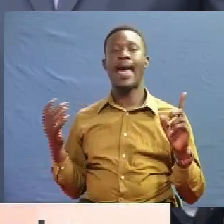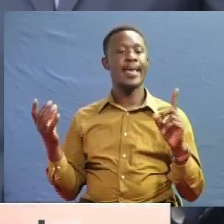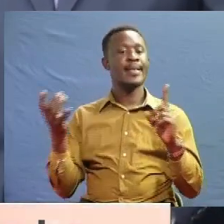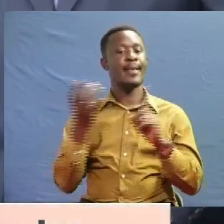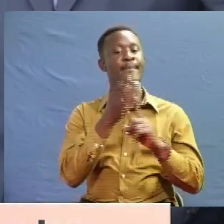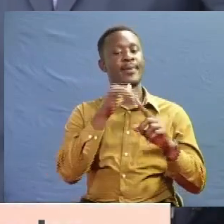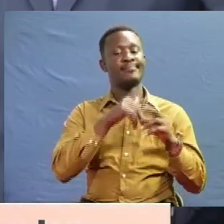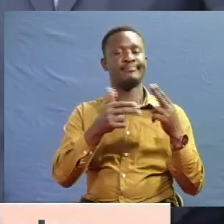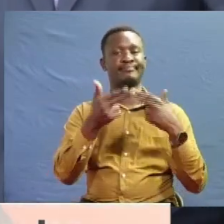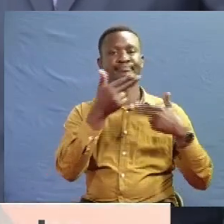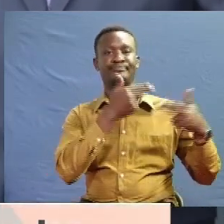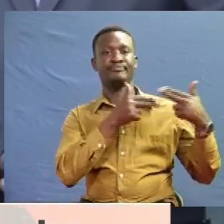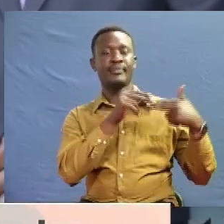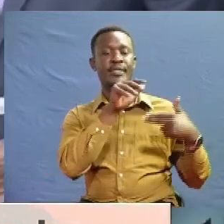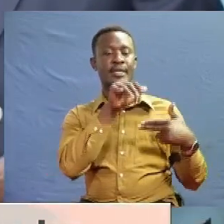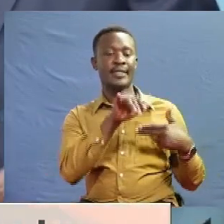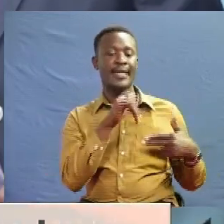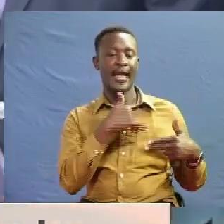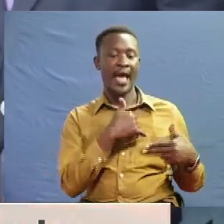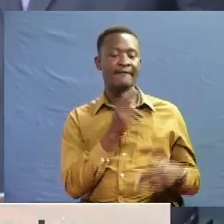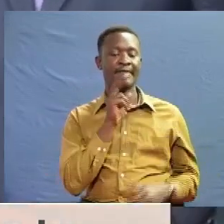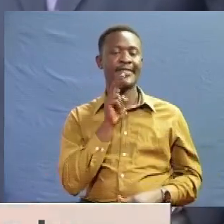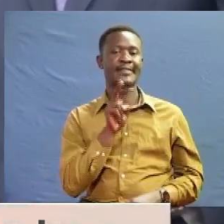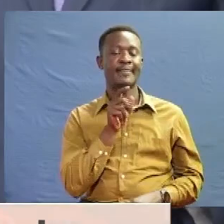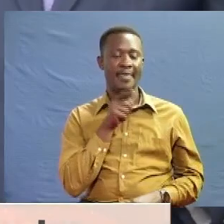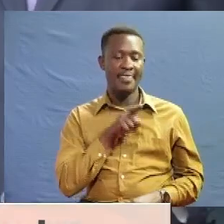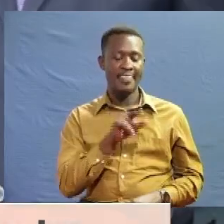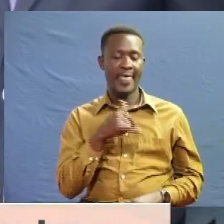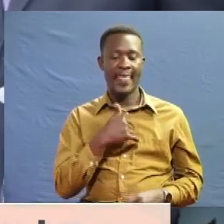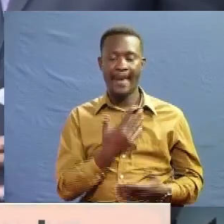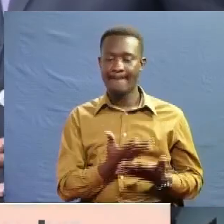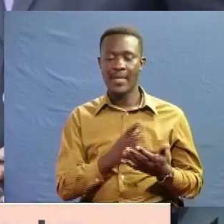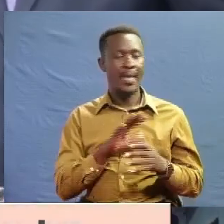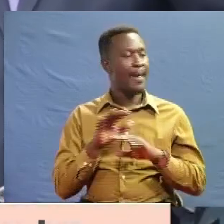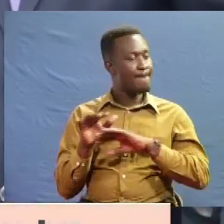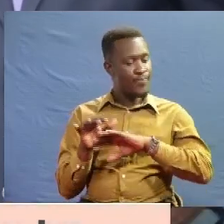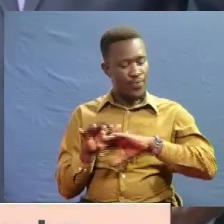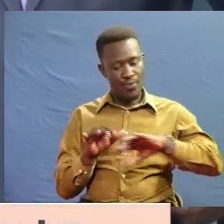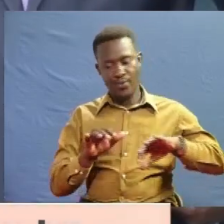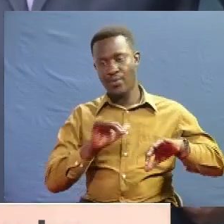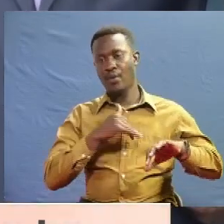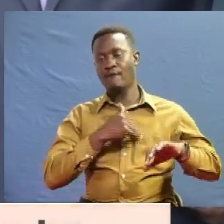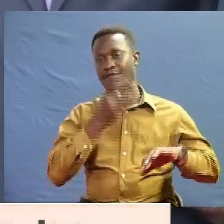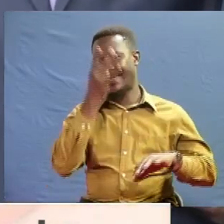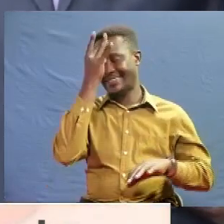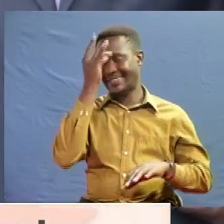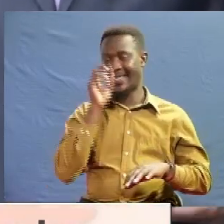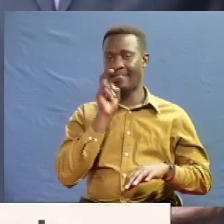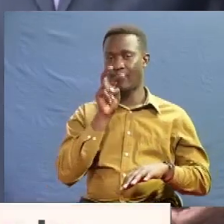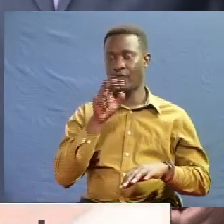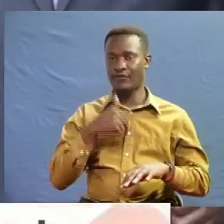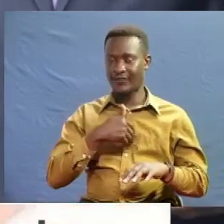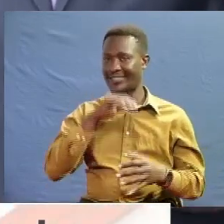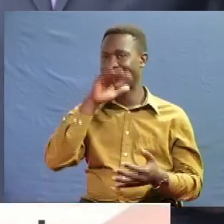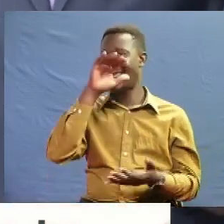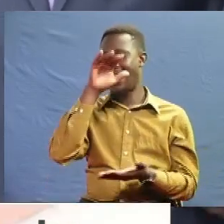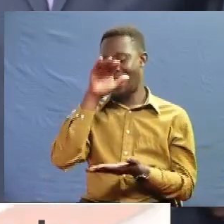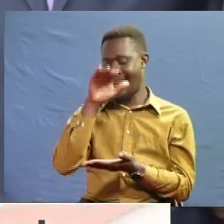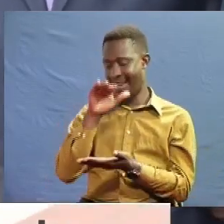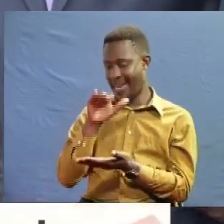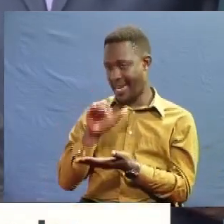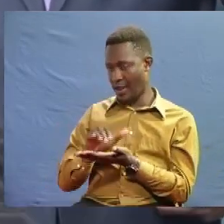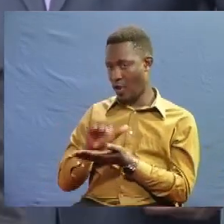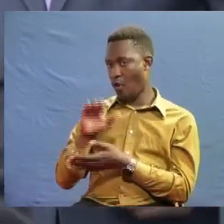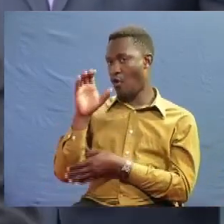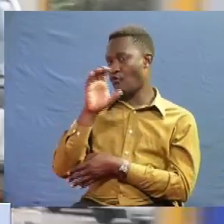history. And this, we have seen the eradication of diseases. We have seen drastic reduction